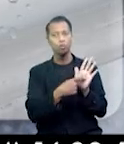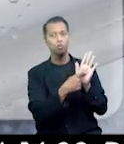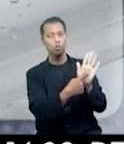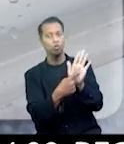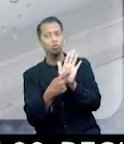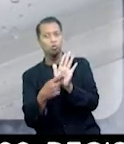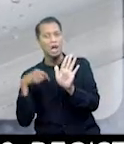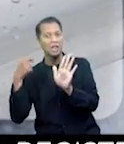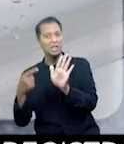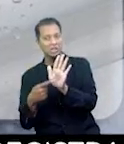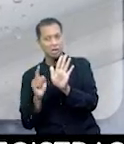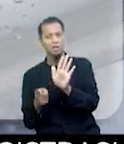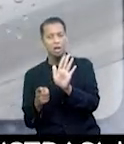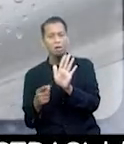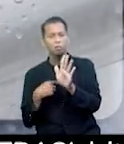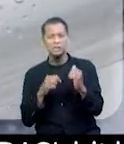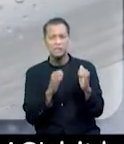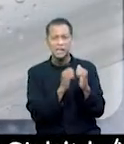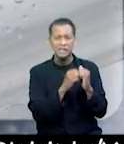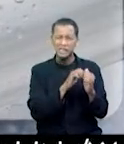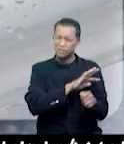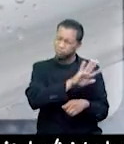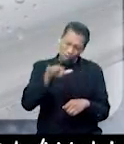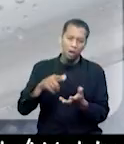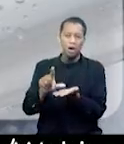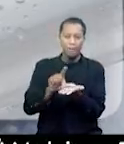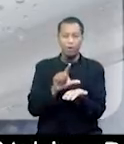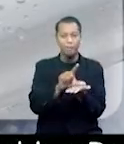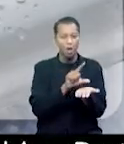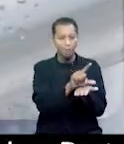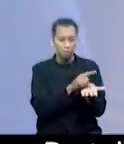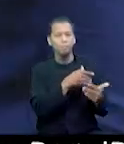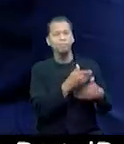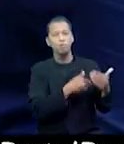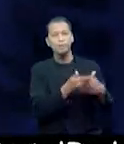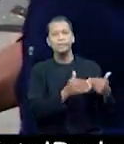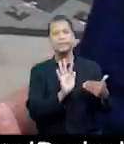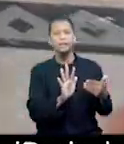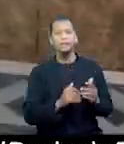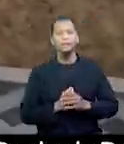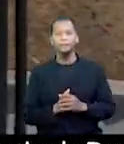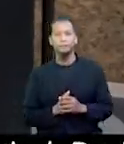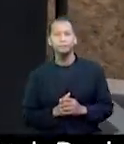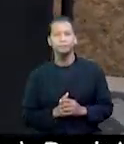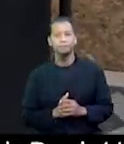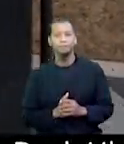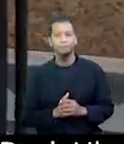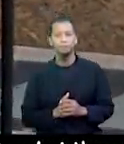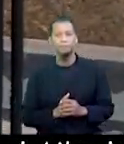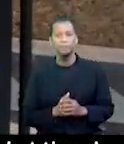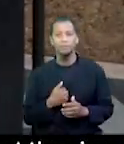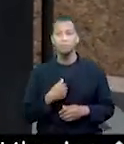berjanji akan menindaklanjuti semua laporan investasi ilegal binary option. Kalau tanggapannya sih menurut saya